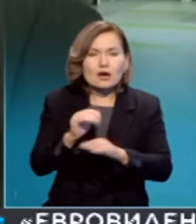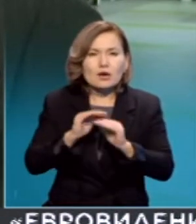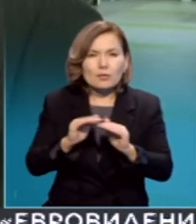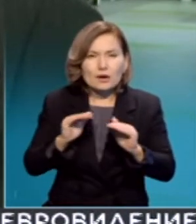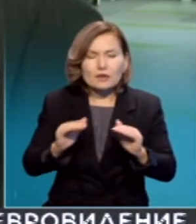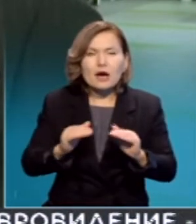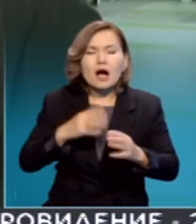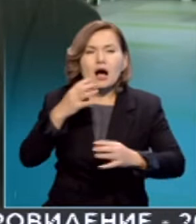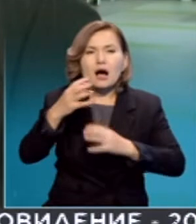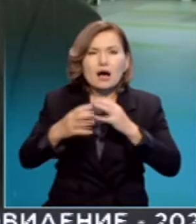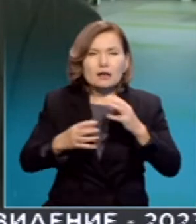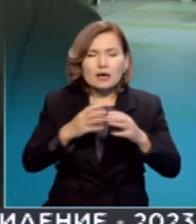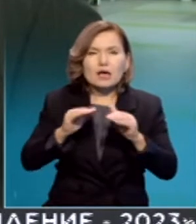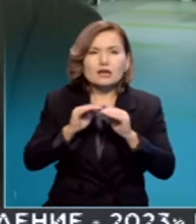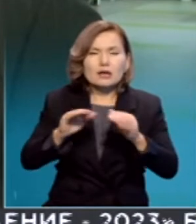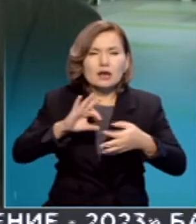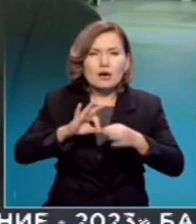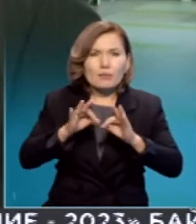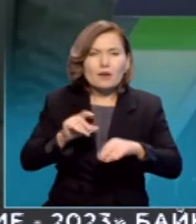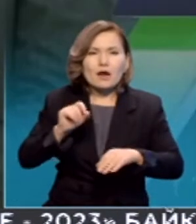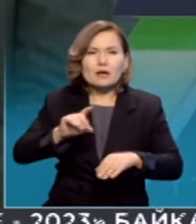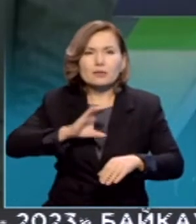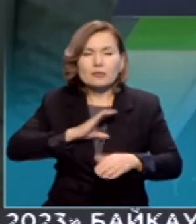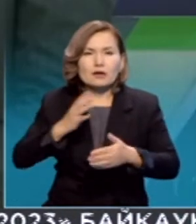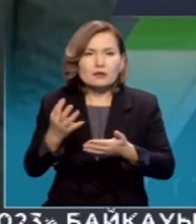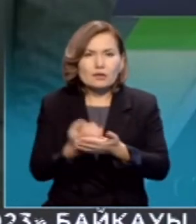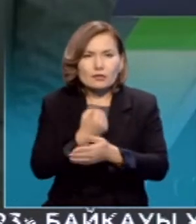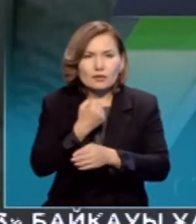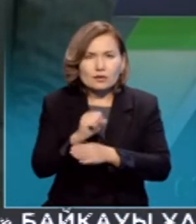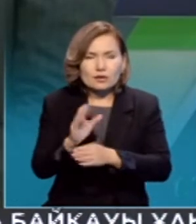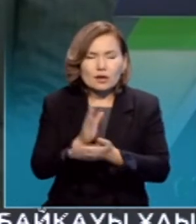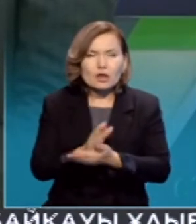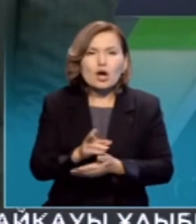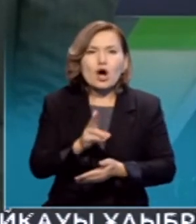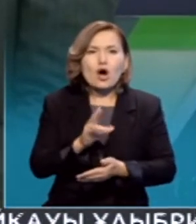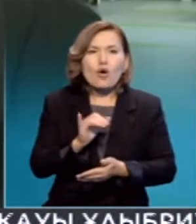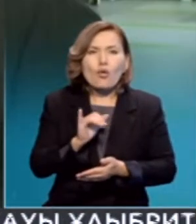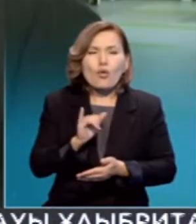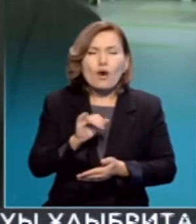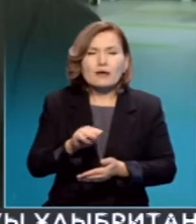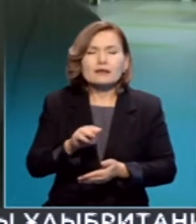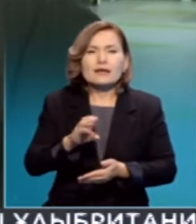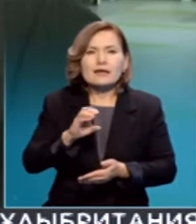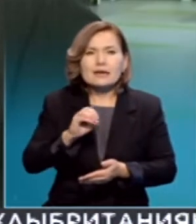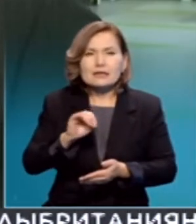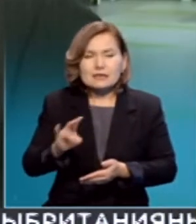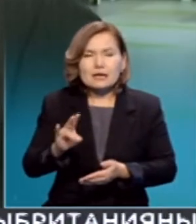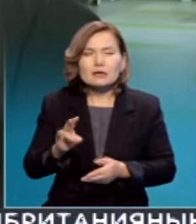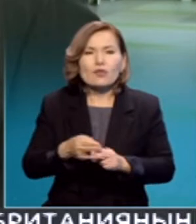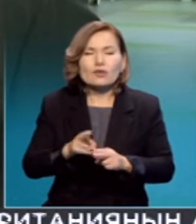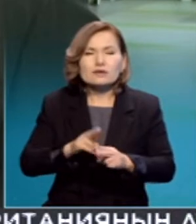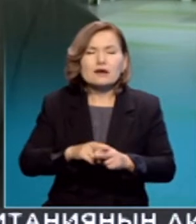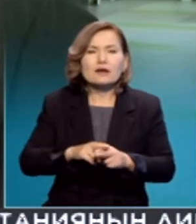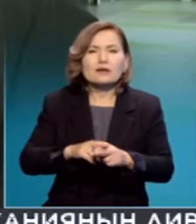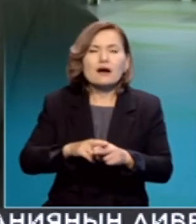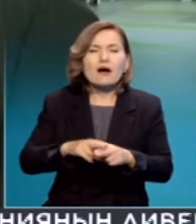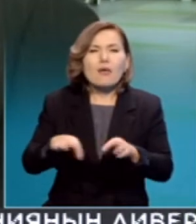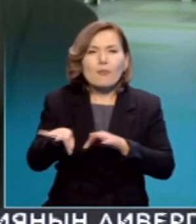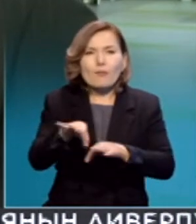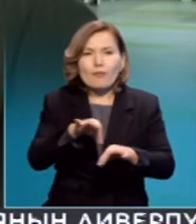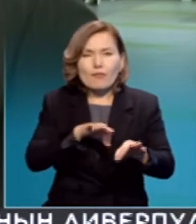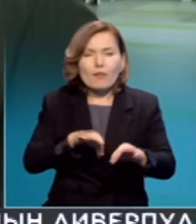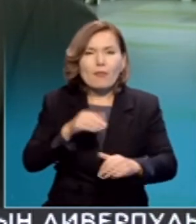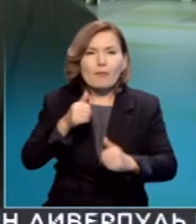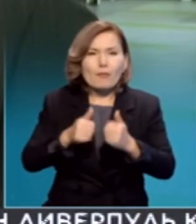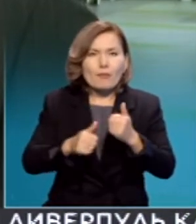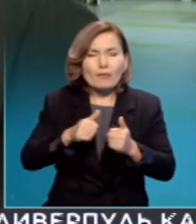халықаралық деңгейдегі жетістіктері бар, өте көп. Мысал айтатын болсақ, Қуат Есен, Ахметов Қайрат секілді бұл жаңағы сергек бағдарламасын ойлап тапқан жігіттердің бірі.